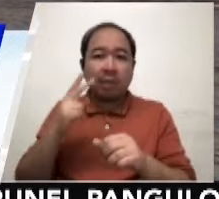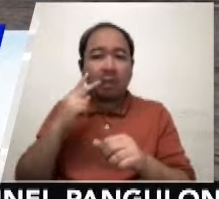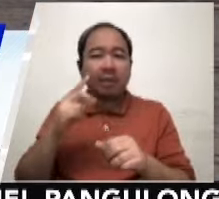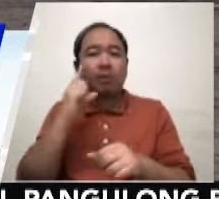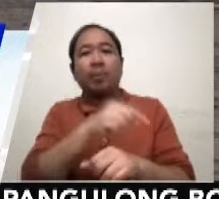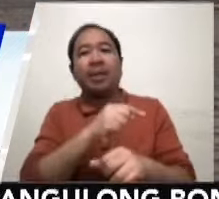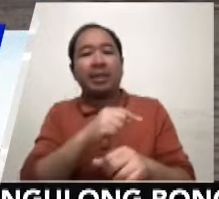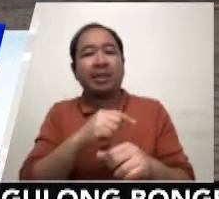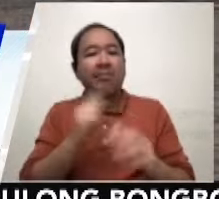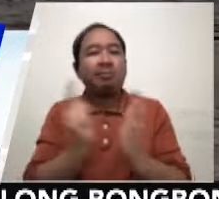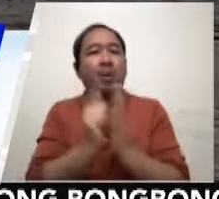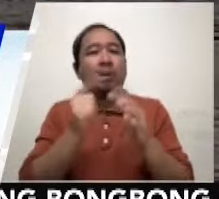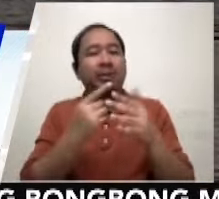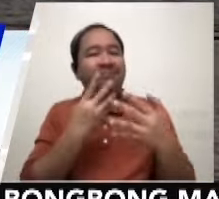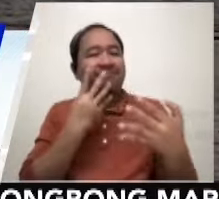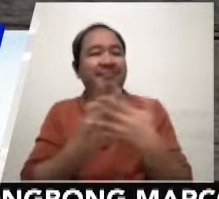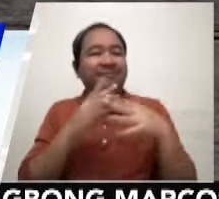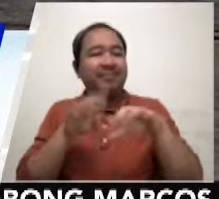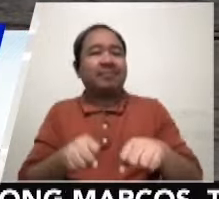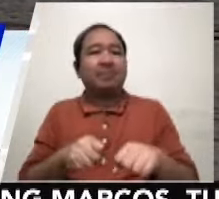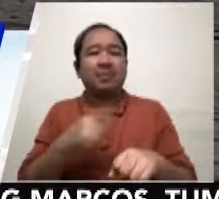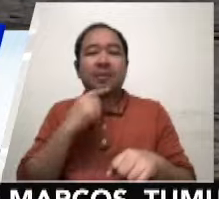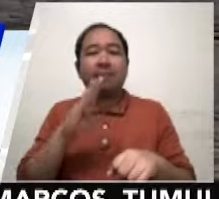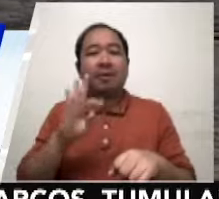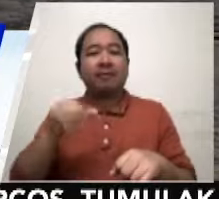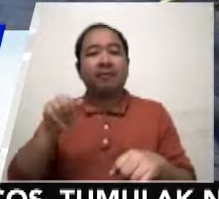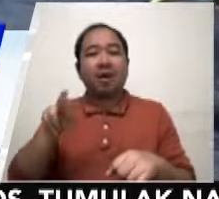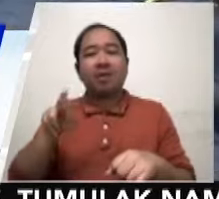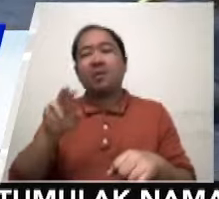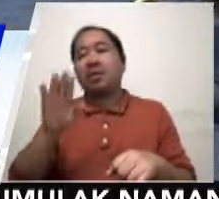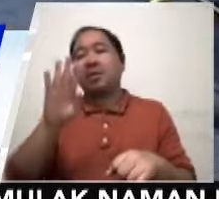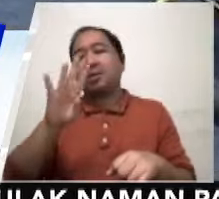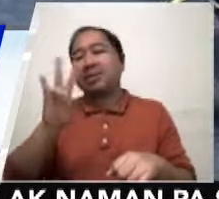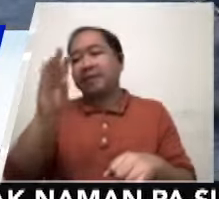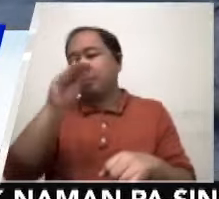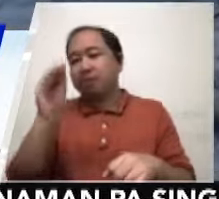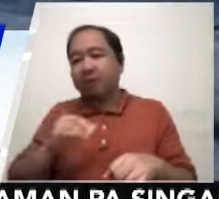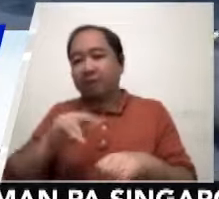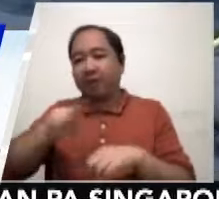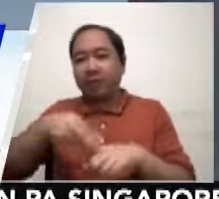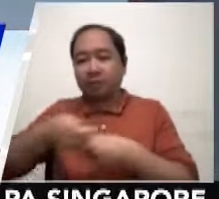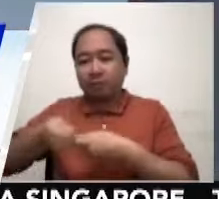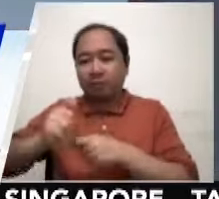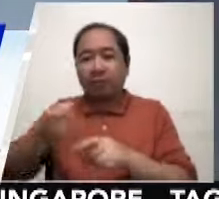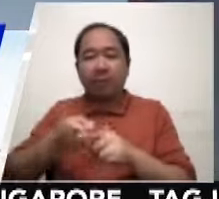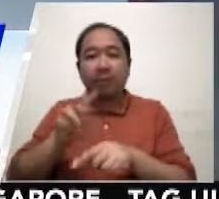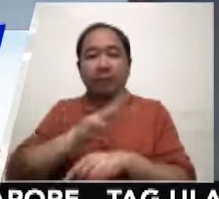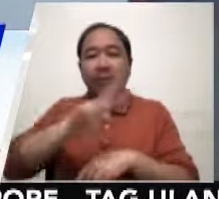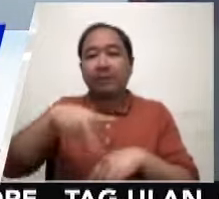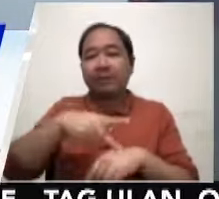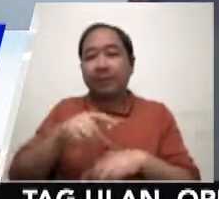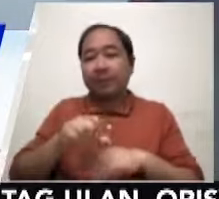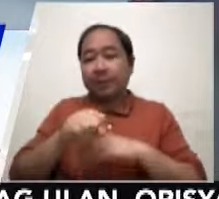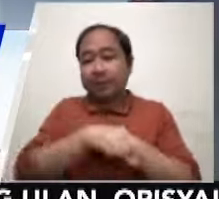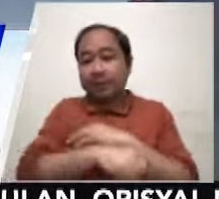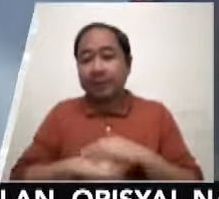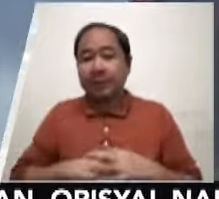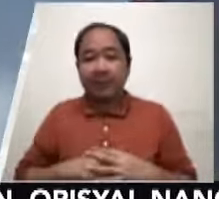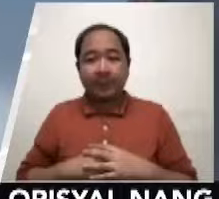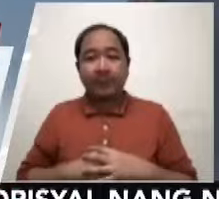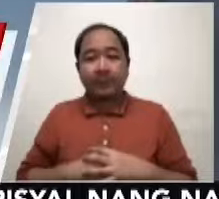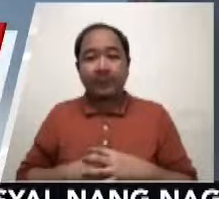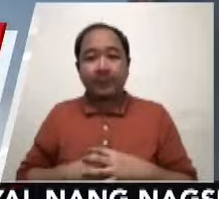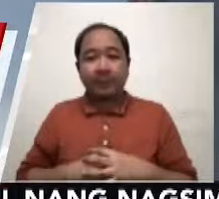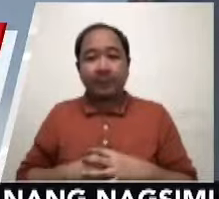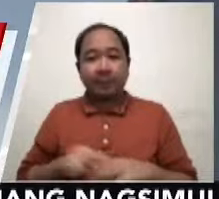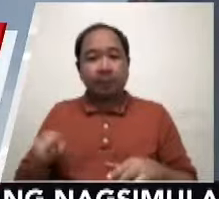BFAR, 7% ang national fisheries production ng bansa ay mula sa West Philippine Sea. We don't recognize